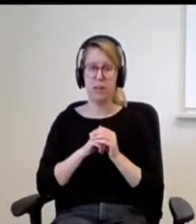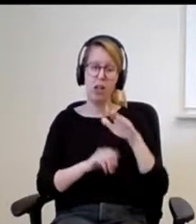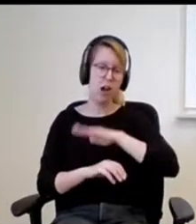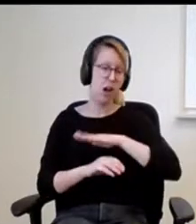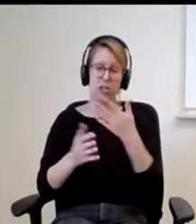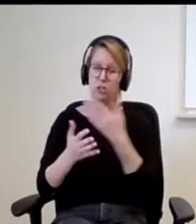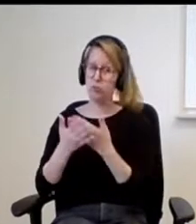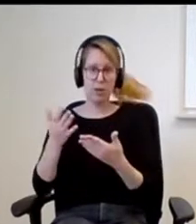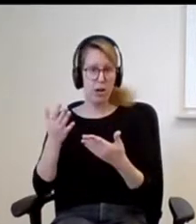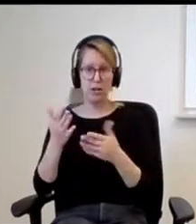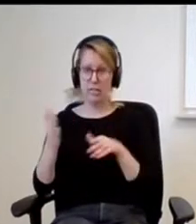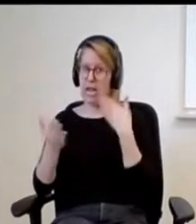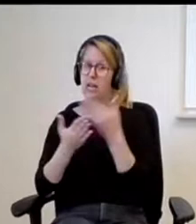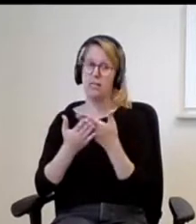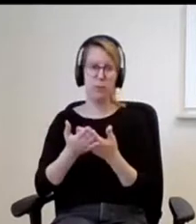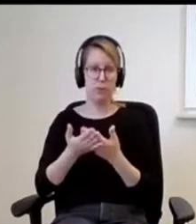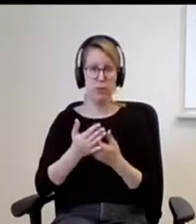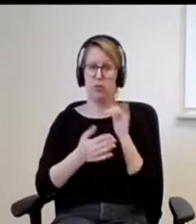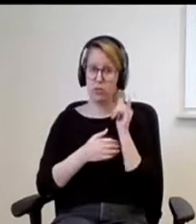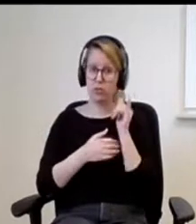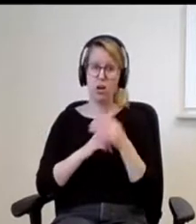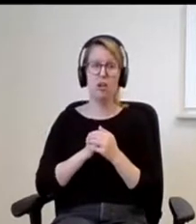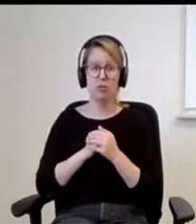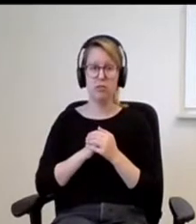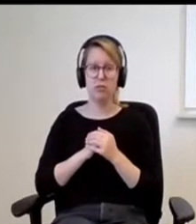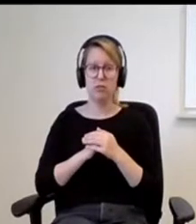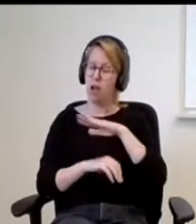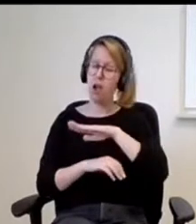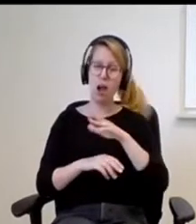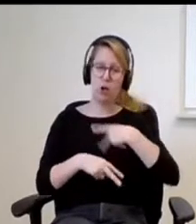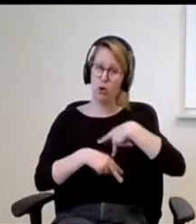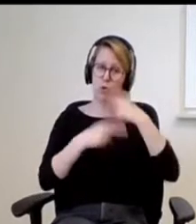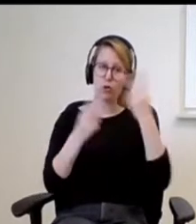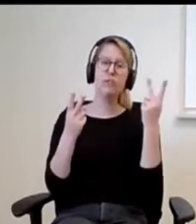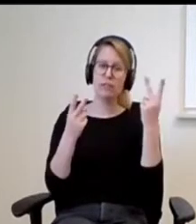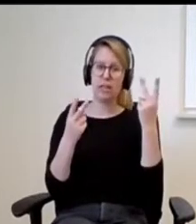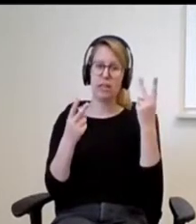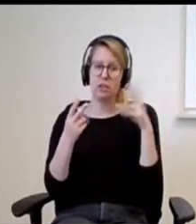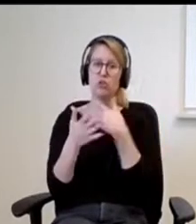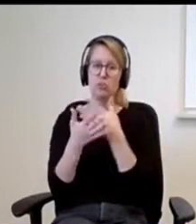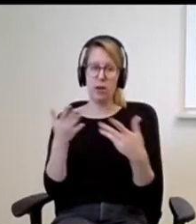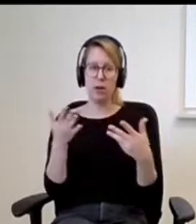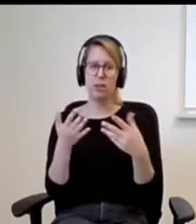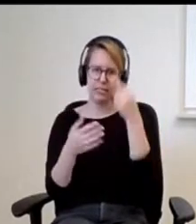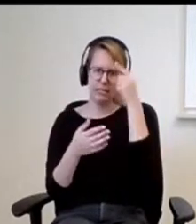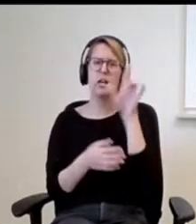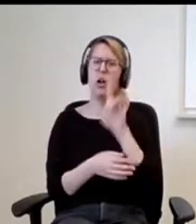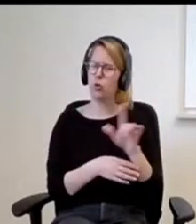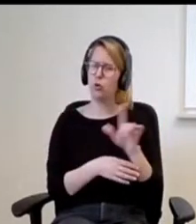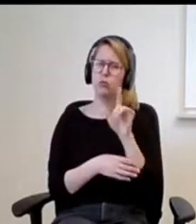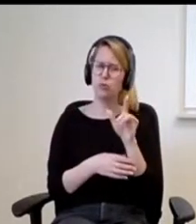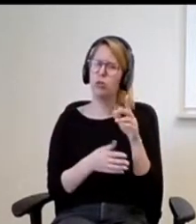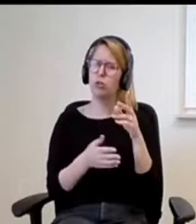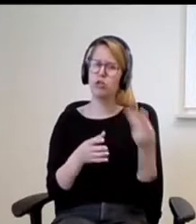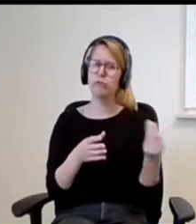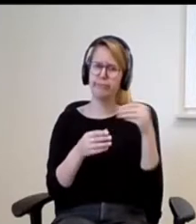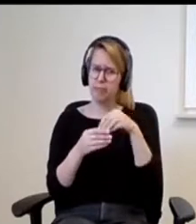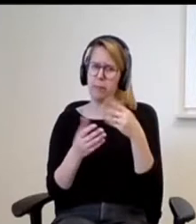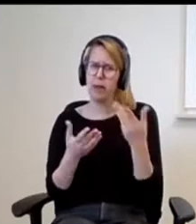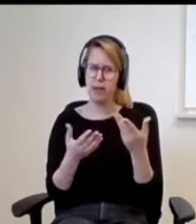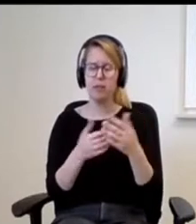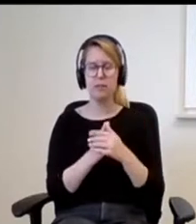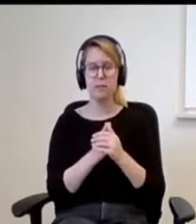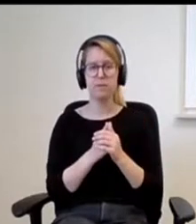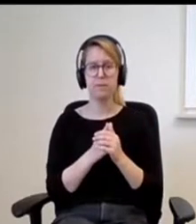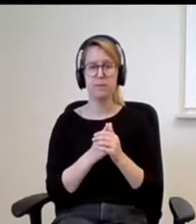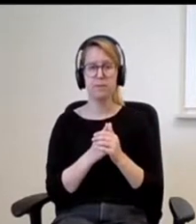de l'Union européenne officielle, et je crois que pour le Luxembourg, c'est aussi prévu. Mais la troisième partie aussi est très intéressante, et vous pouvez partager vos